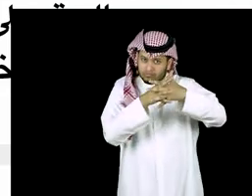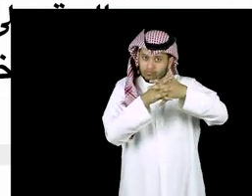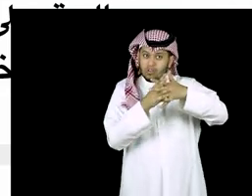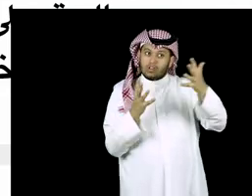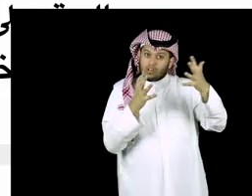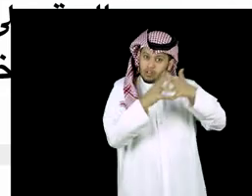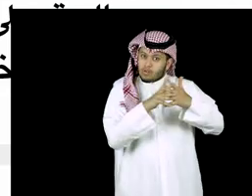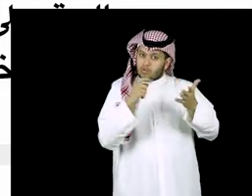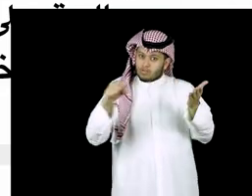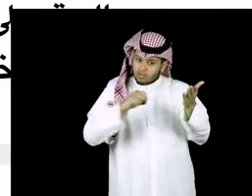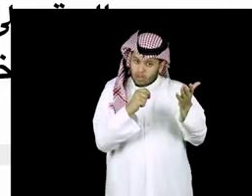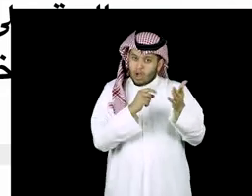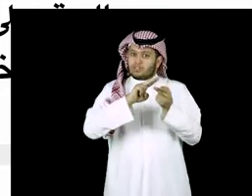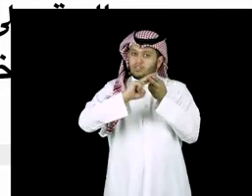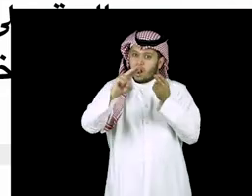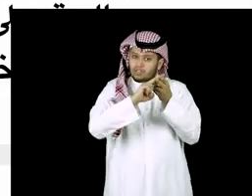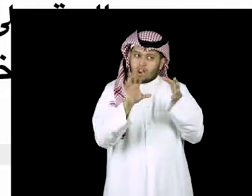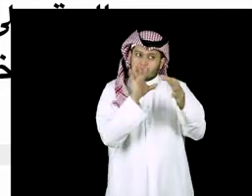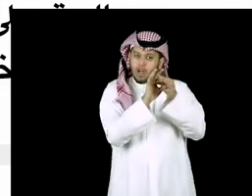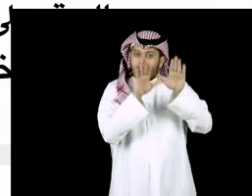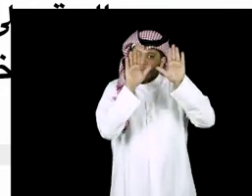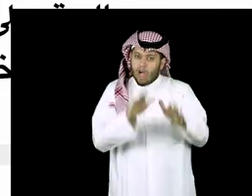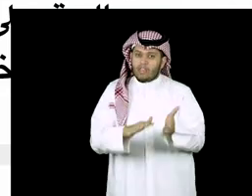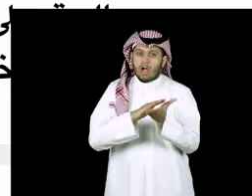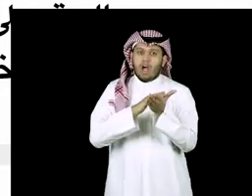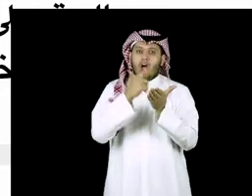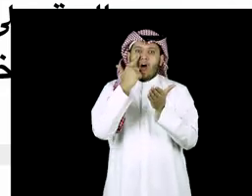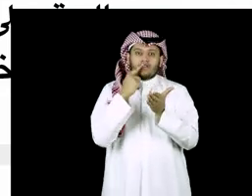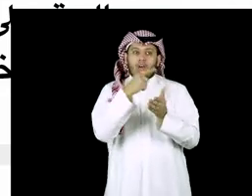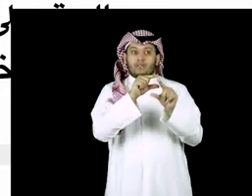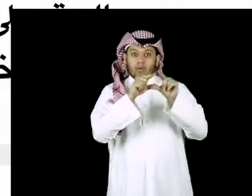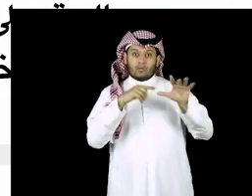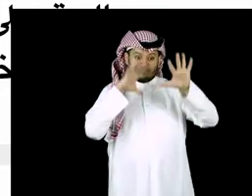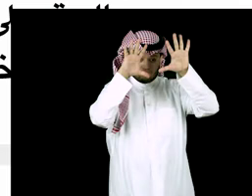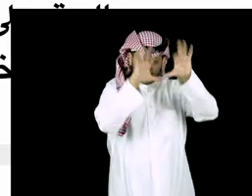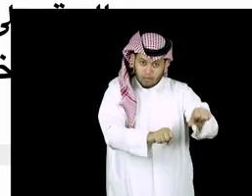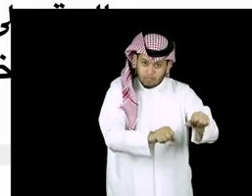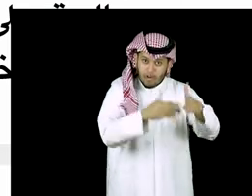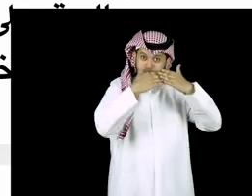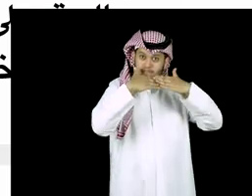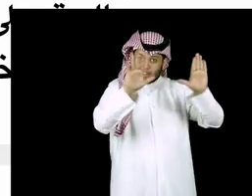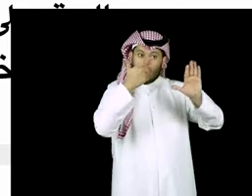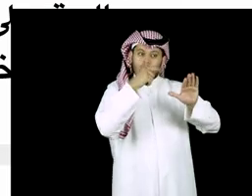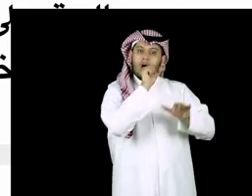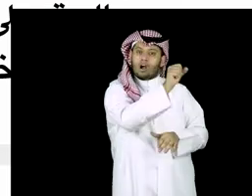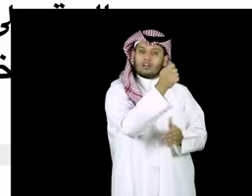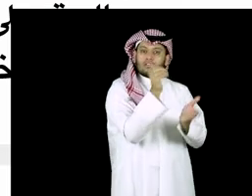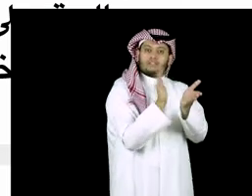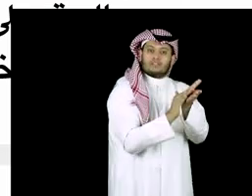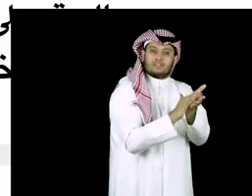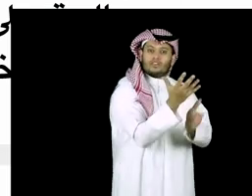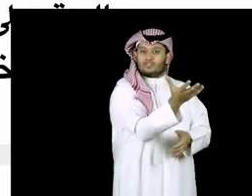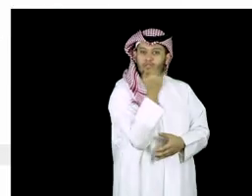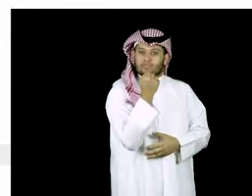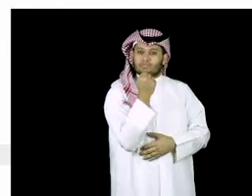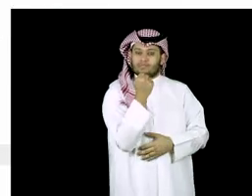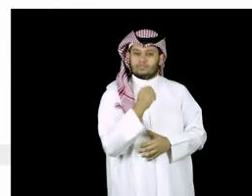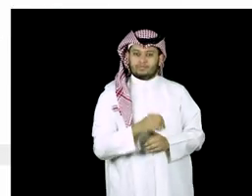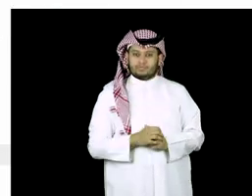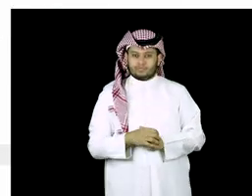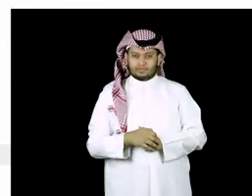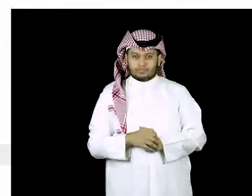إما مهادنة أو مصالحة على البقاء في الأرض بعد فتحها، أو تكون لهم ويدفعون مقابل ذلك